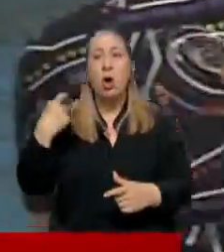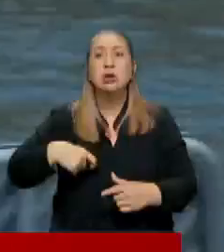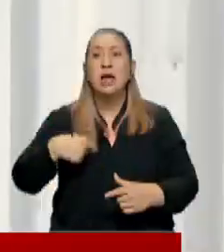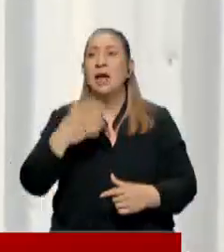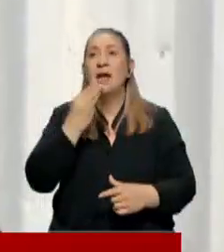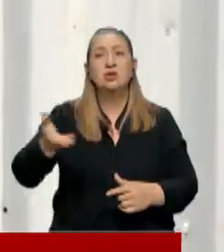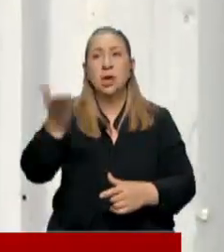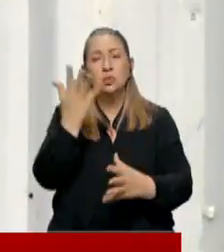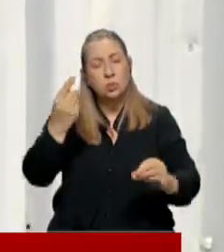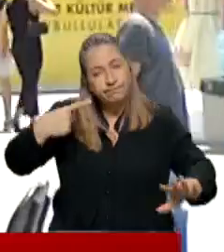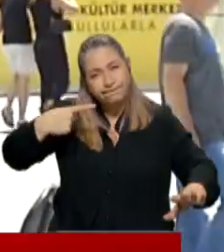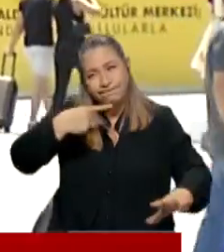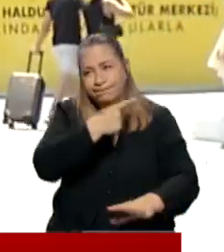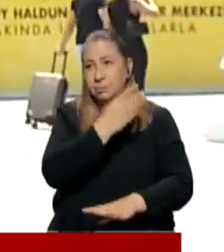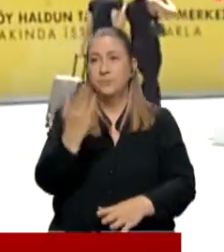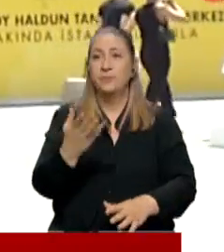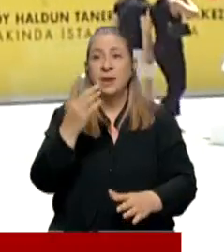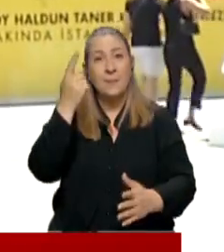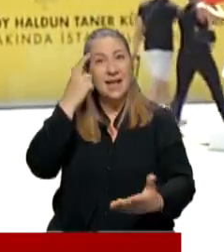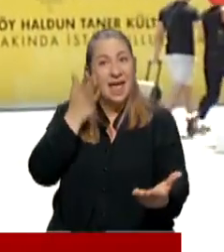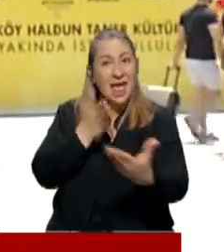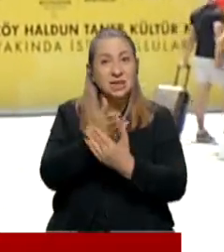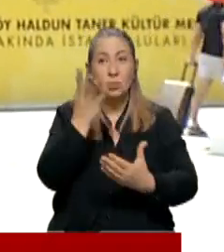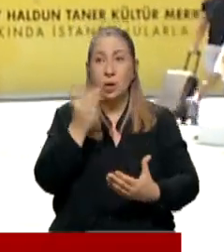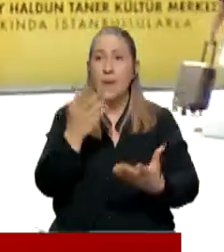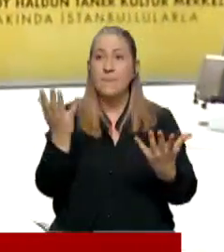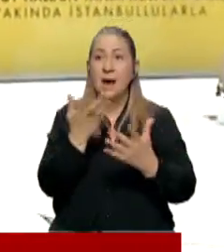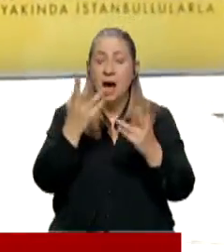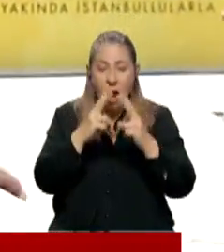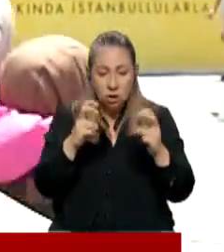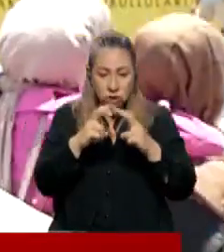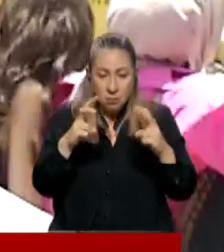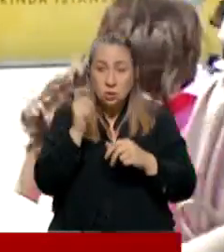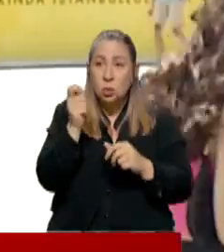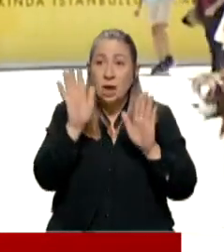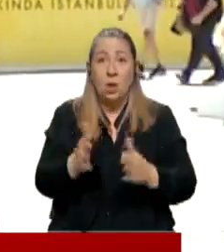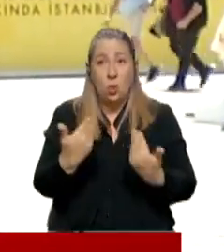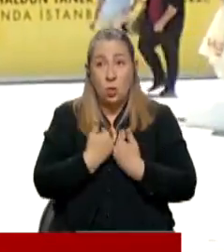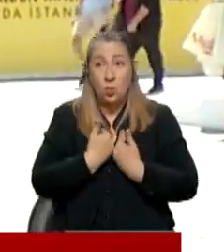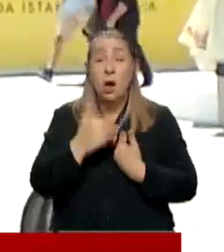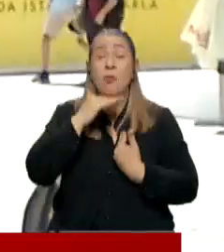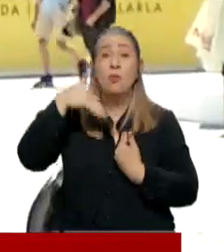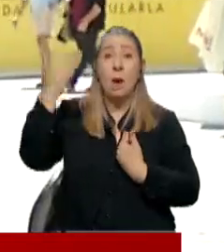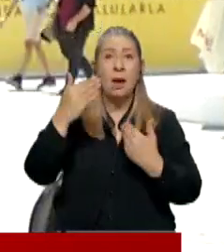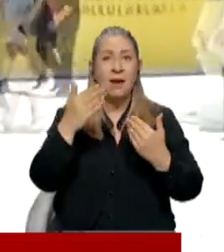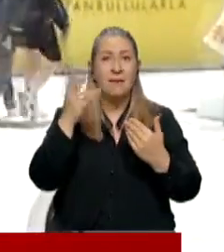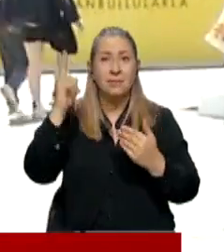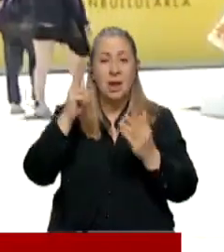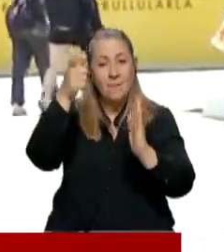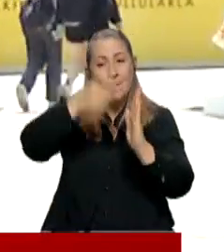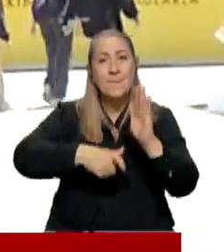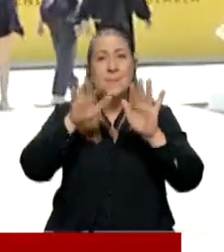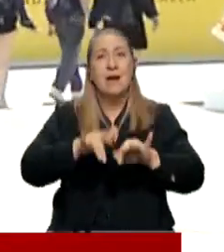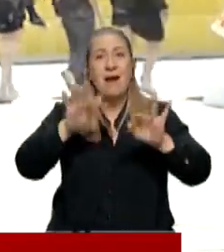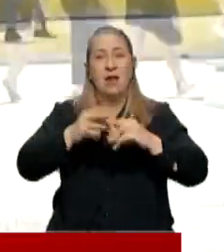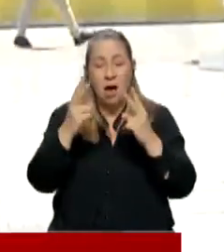özellikle gençler çok zorlanıyor. Bilgi erişim olarak bayağı makale araştırması yapmak zorunda kalıyoruz. Yurt dışı makaleler çok